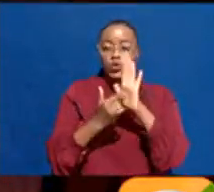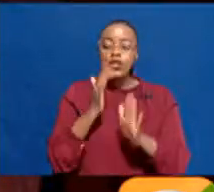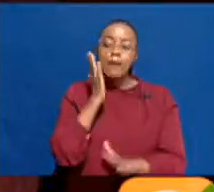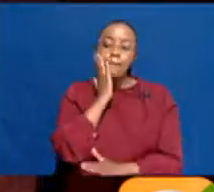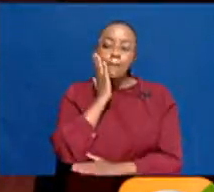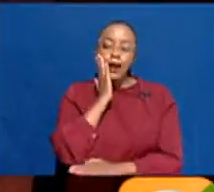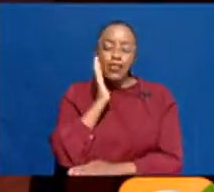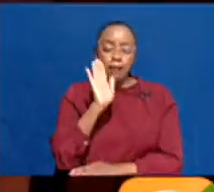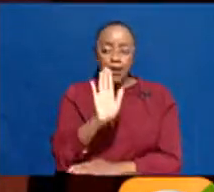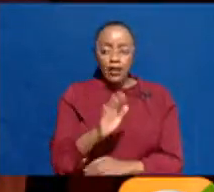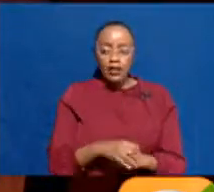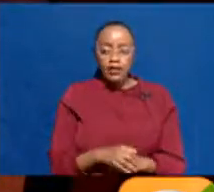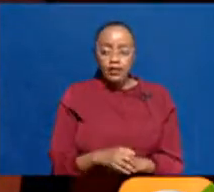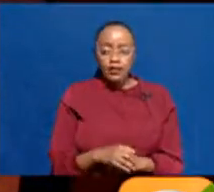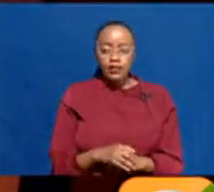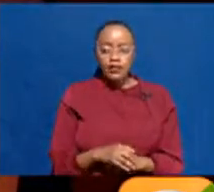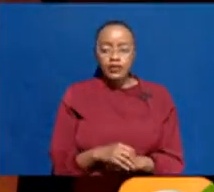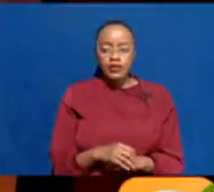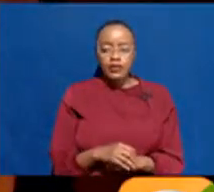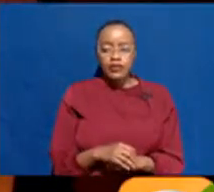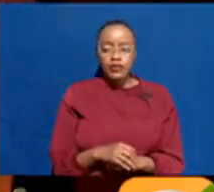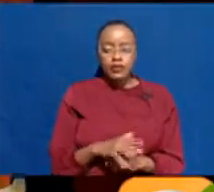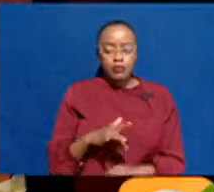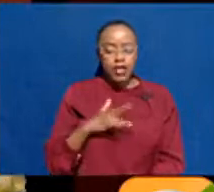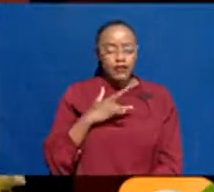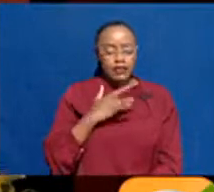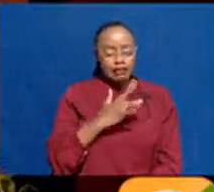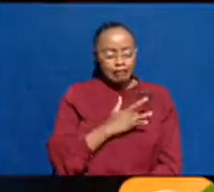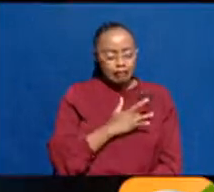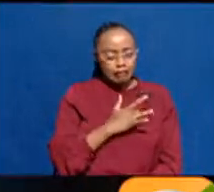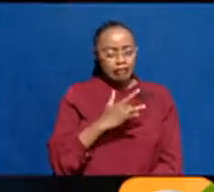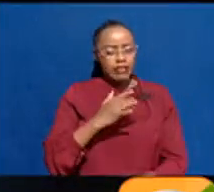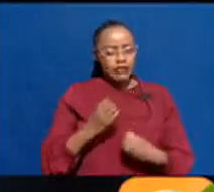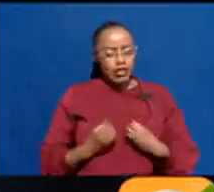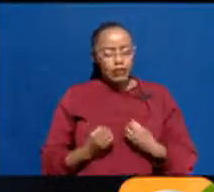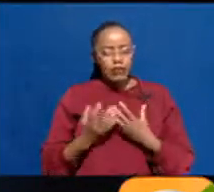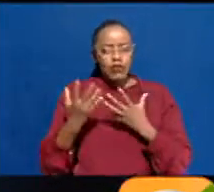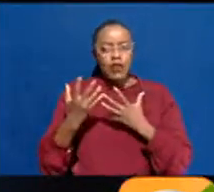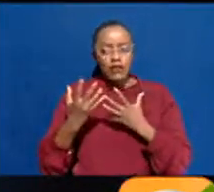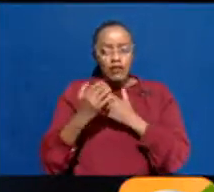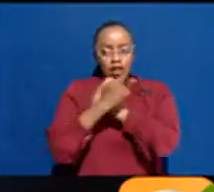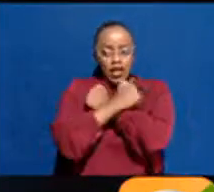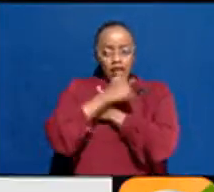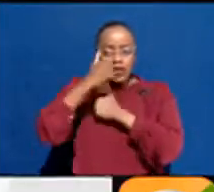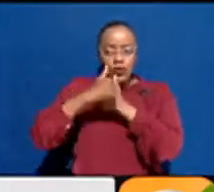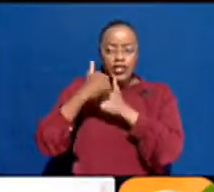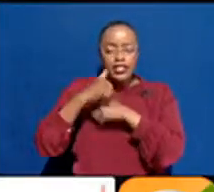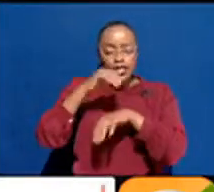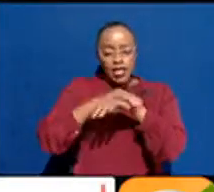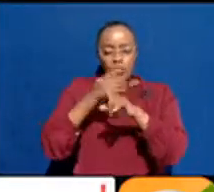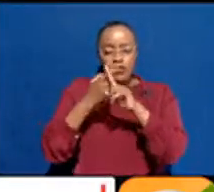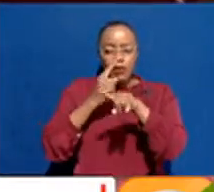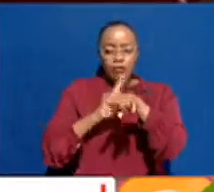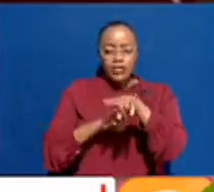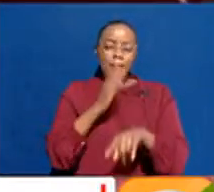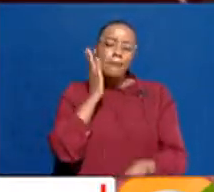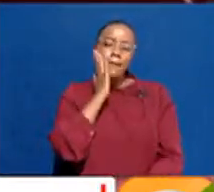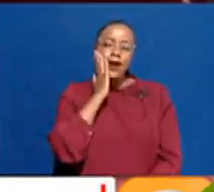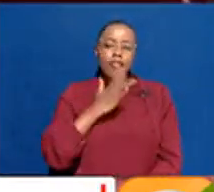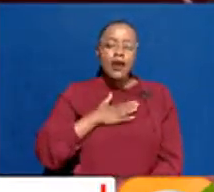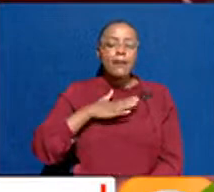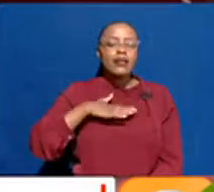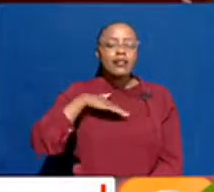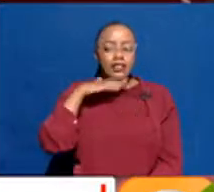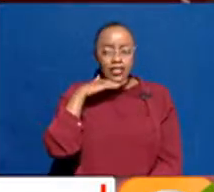mamake mpendwa. And just moved by the outpouring of love that I have received since my mother's passing,